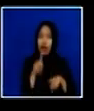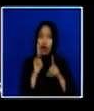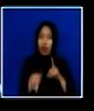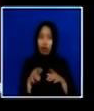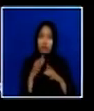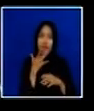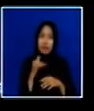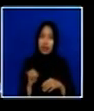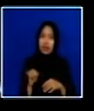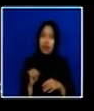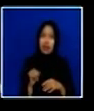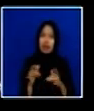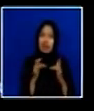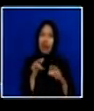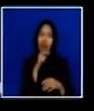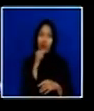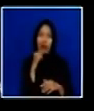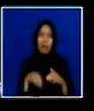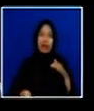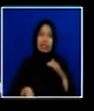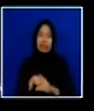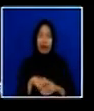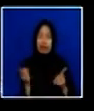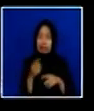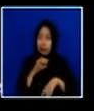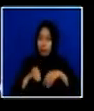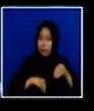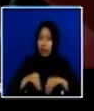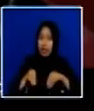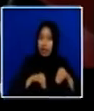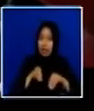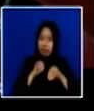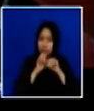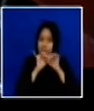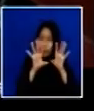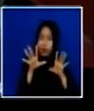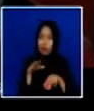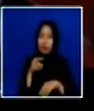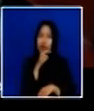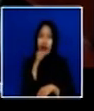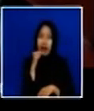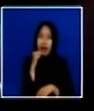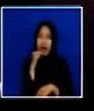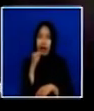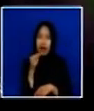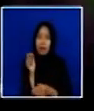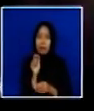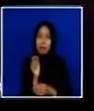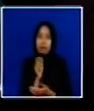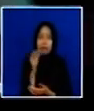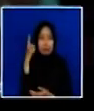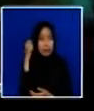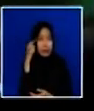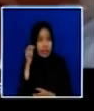susah cara ini kurang maksimal materi yang disampaikan kepada anak-anak pembelajaran tatap muka juga diberlakukan bagi